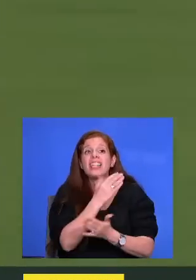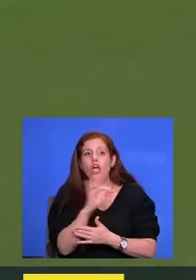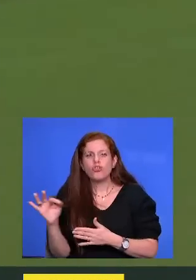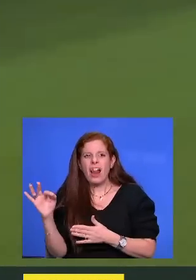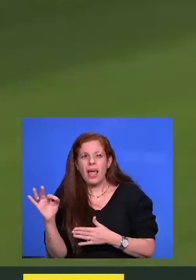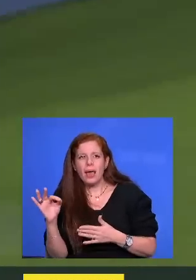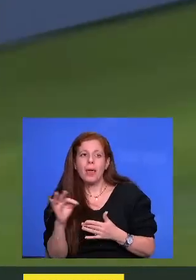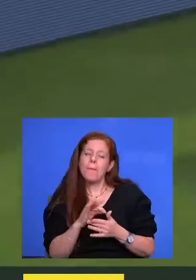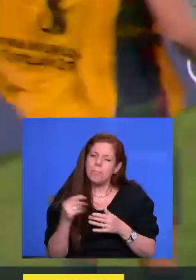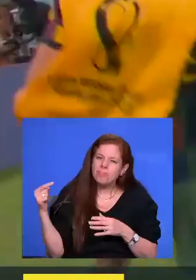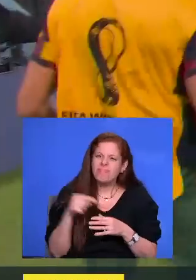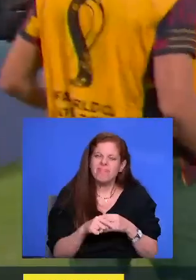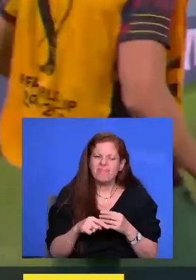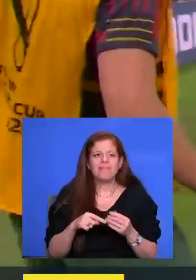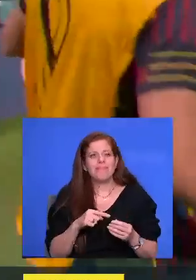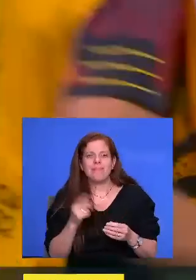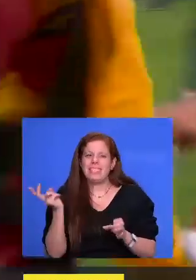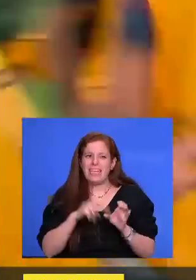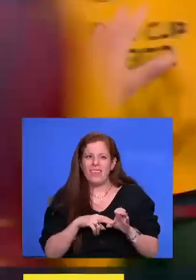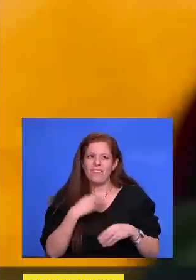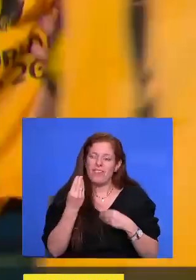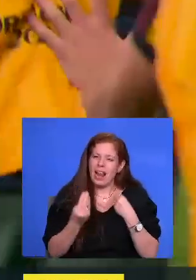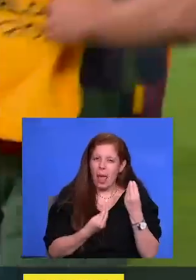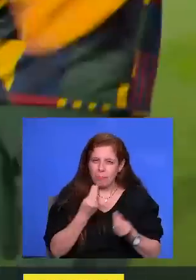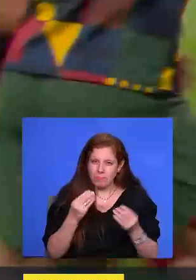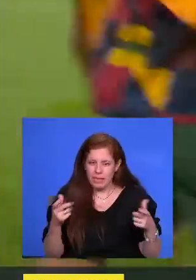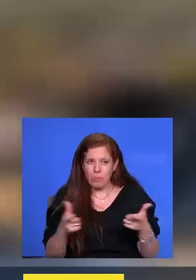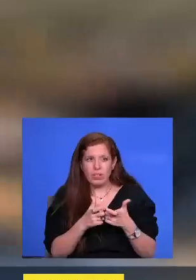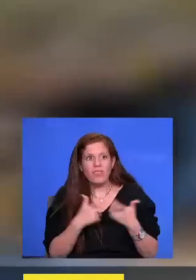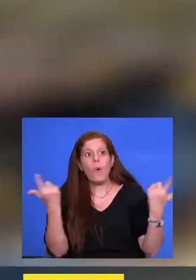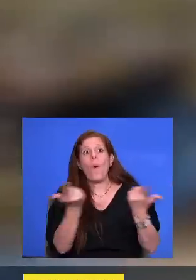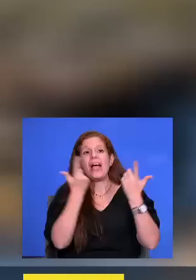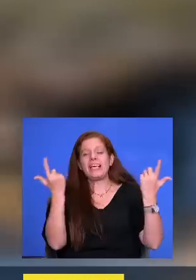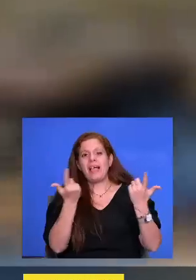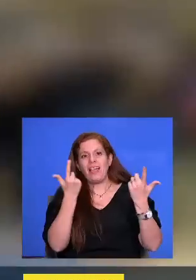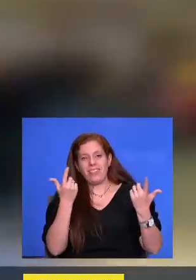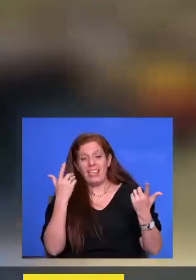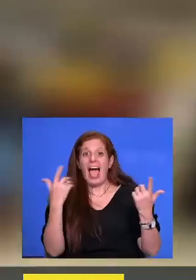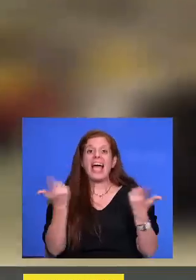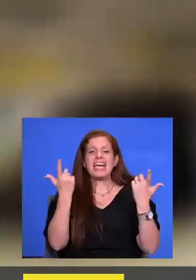הרשתות במשחקים של הקבוצה וחוגג את החגיגה המפורסמת שלו.